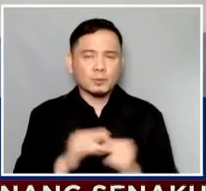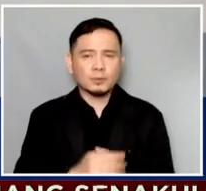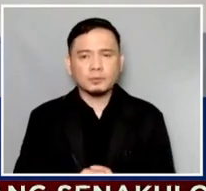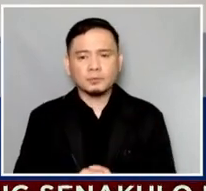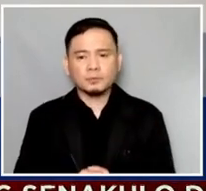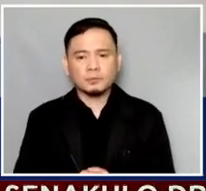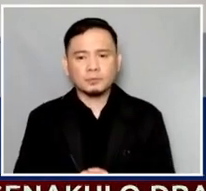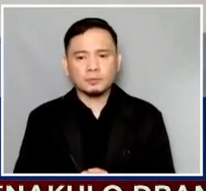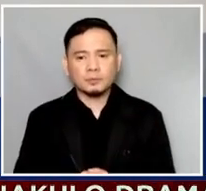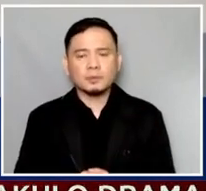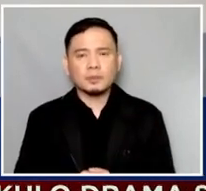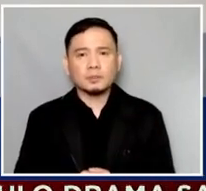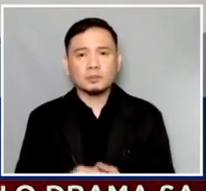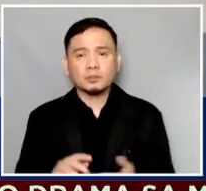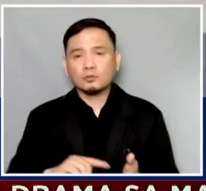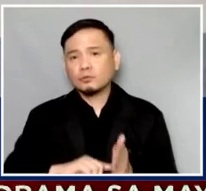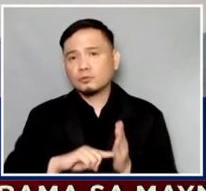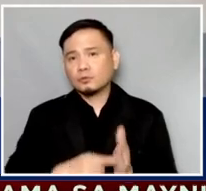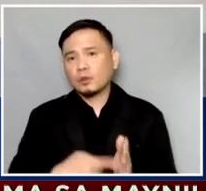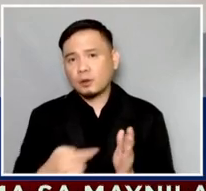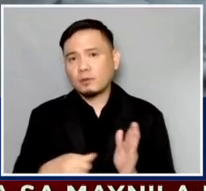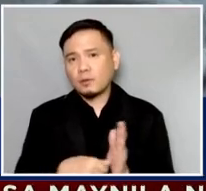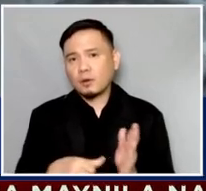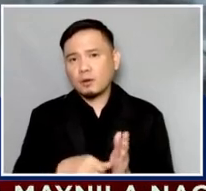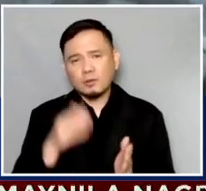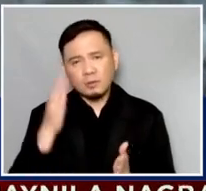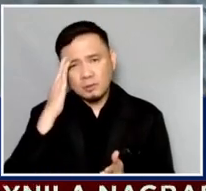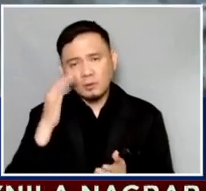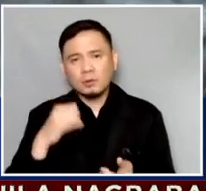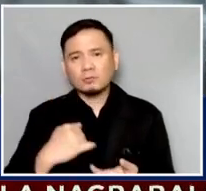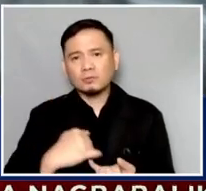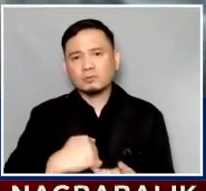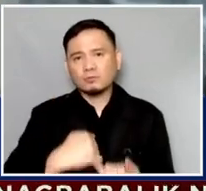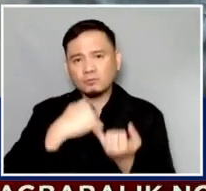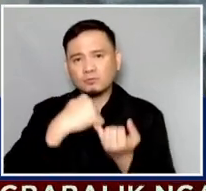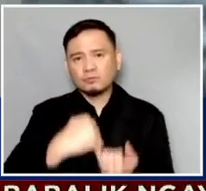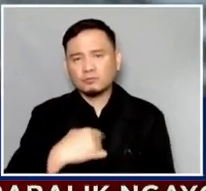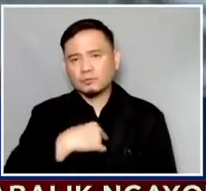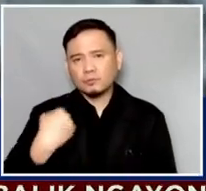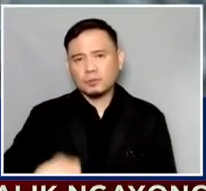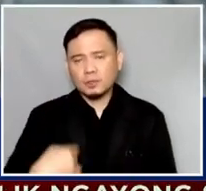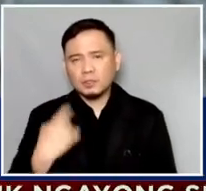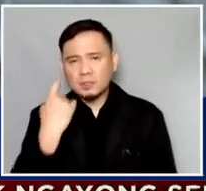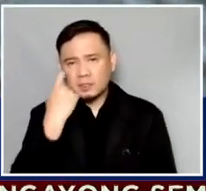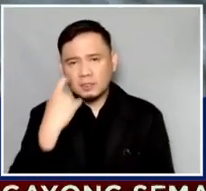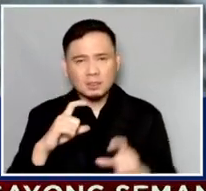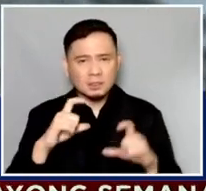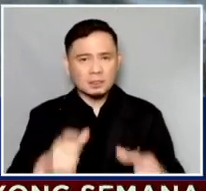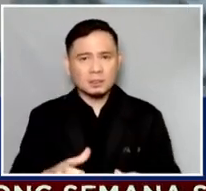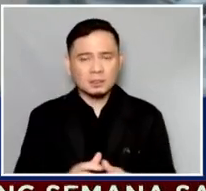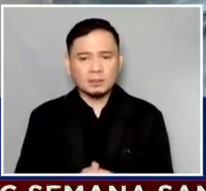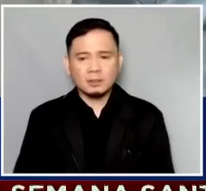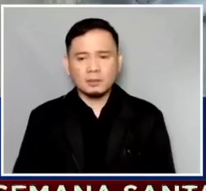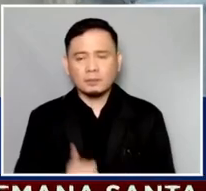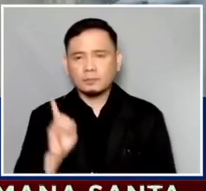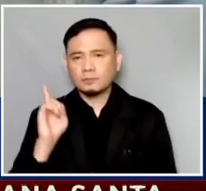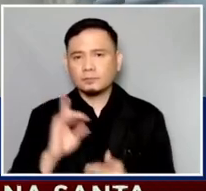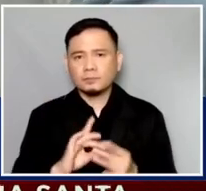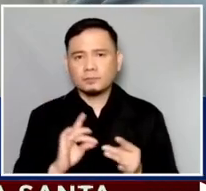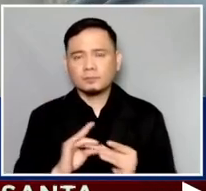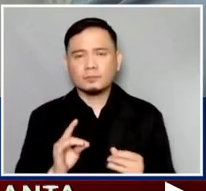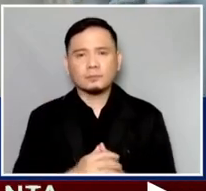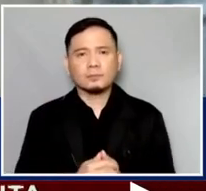Shanghai, China, na may panibagong lockdown. Ang instruction po ng ating komisyon, ng ating Overseas Voting